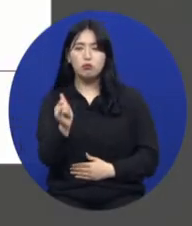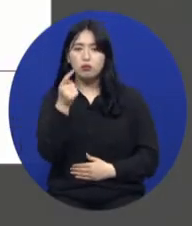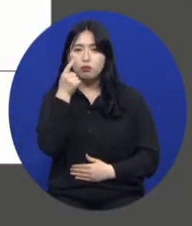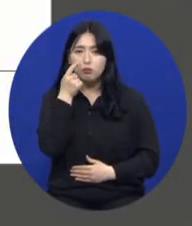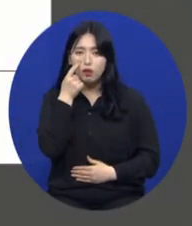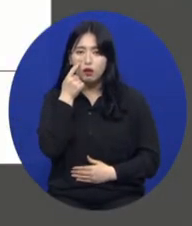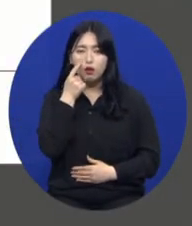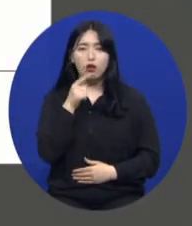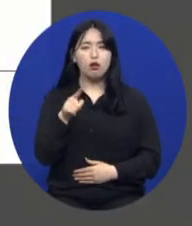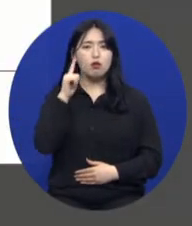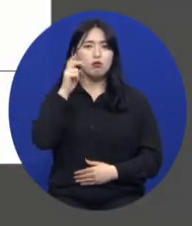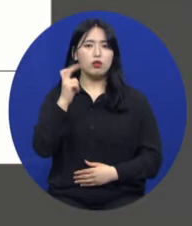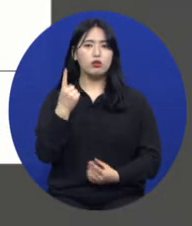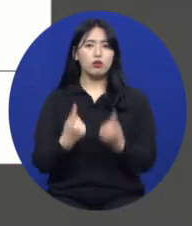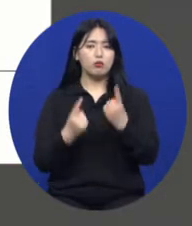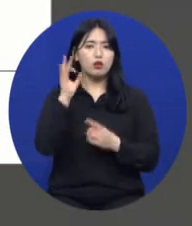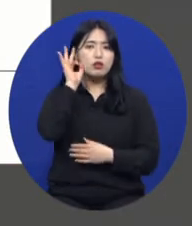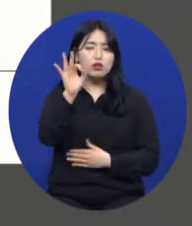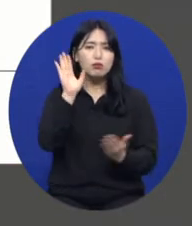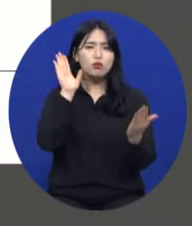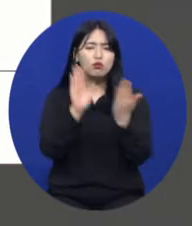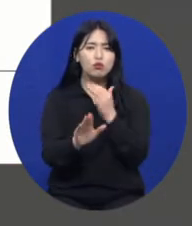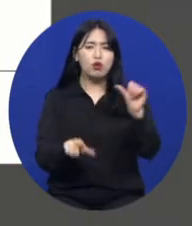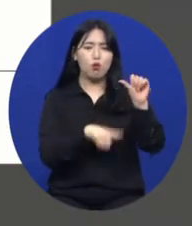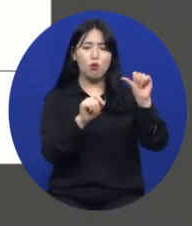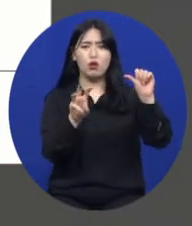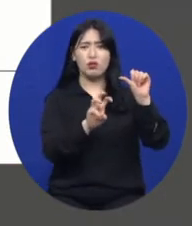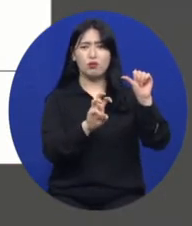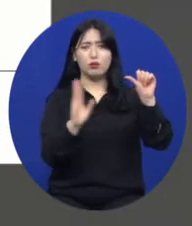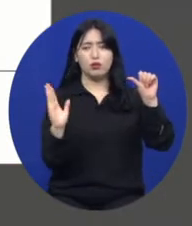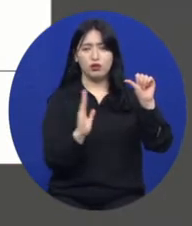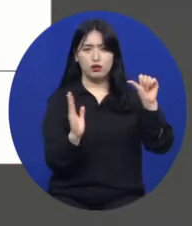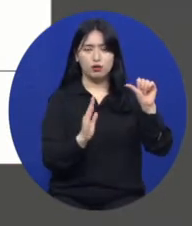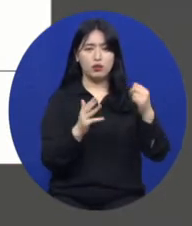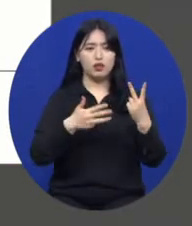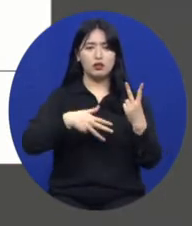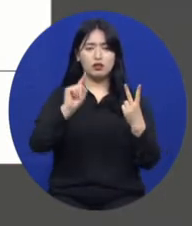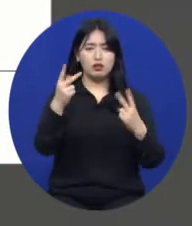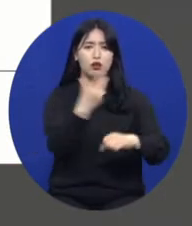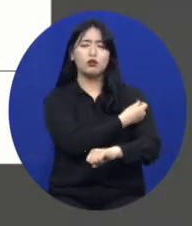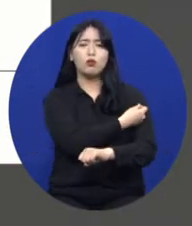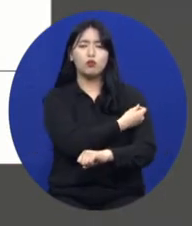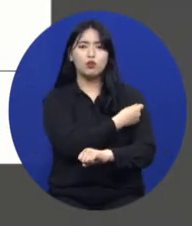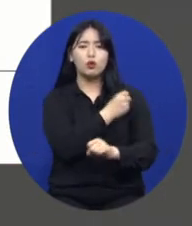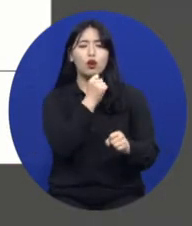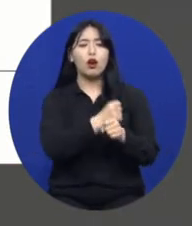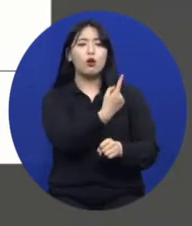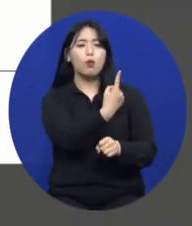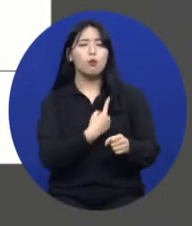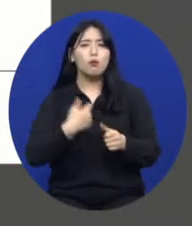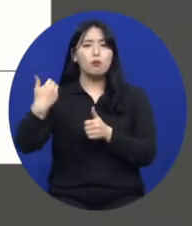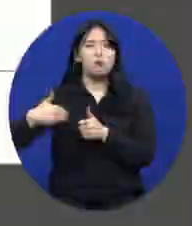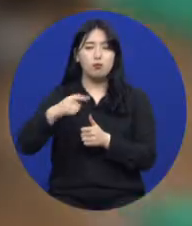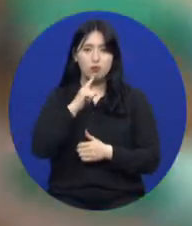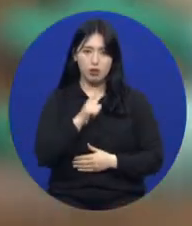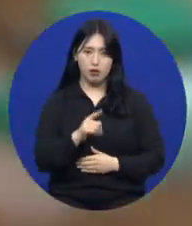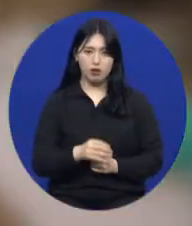해보니 예정일보다 열흘 뒤인 5월 30일쯤에 2차 접종을 받으러 오라는 이야기를